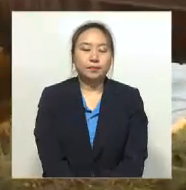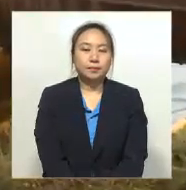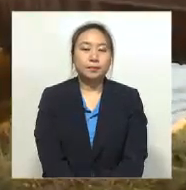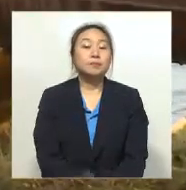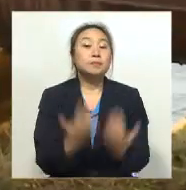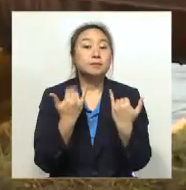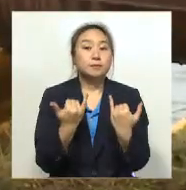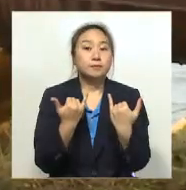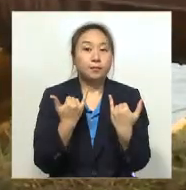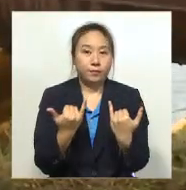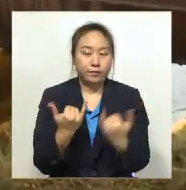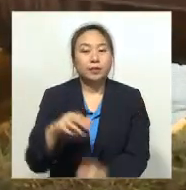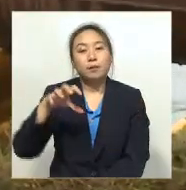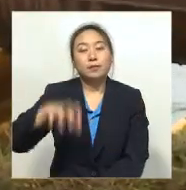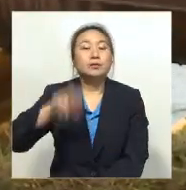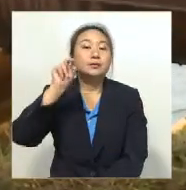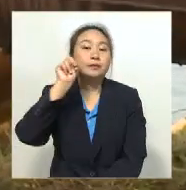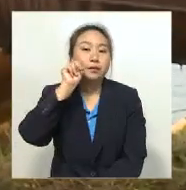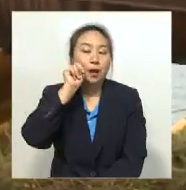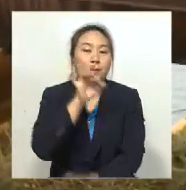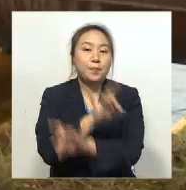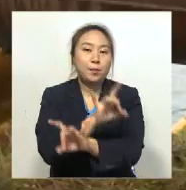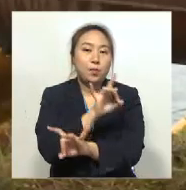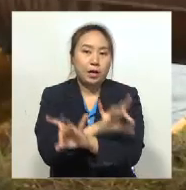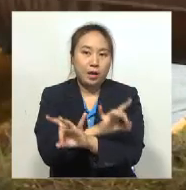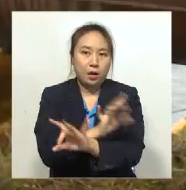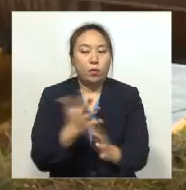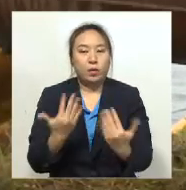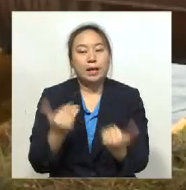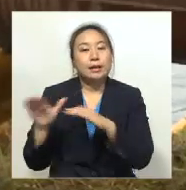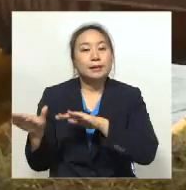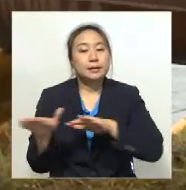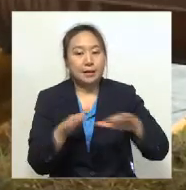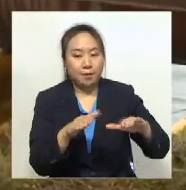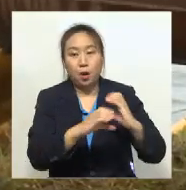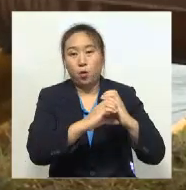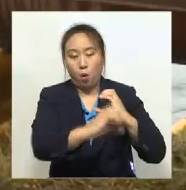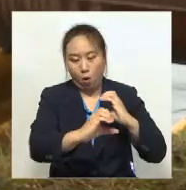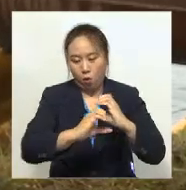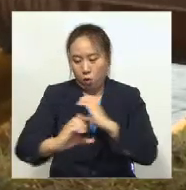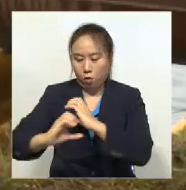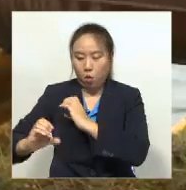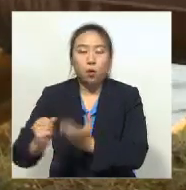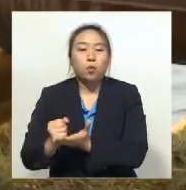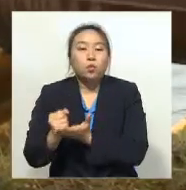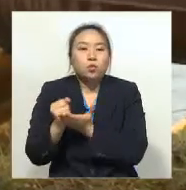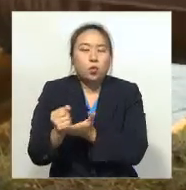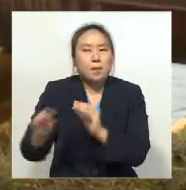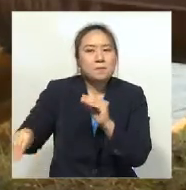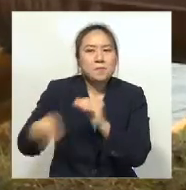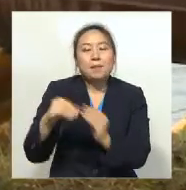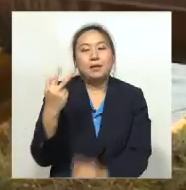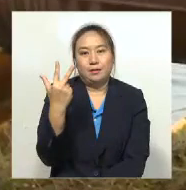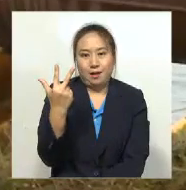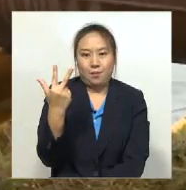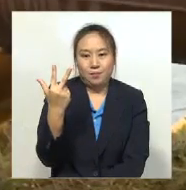ขณะที่ในวันนี้ค่ะทางสำนักชลประทานเพชรบุรีค่ะก็จะเตรียมนำท่อเพื่อมาช่วยในการเสริมอีกประมาณ3ท่อ